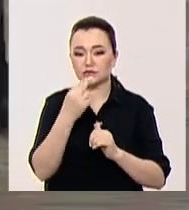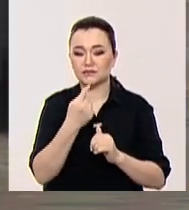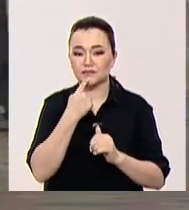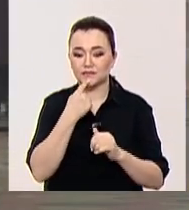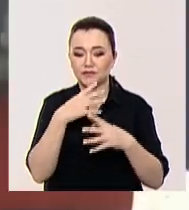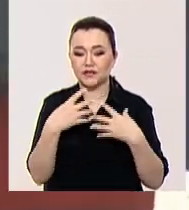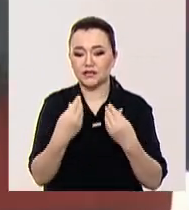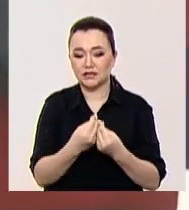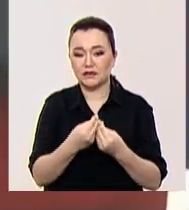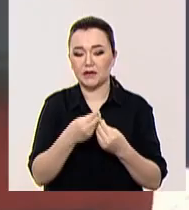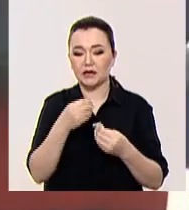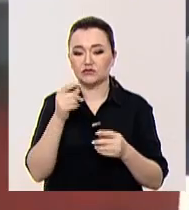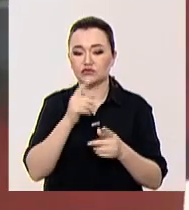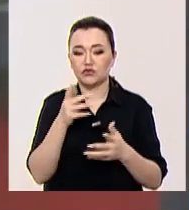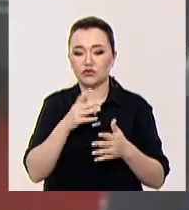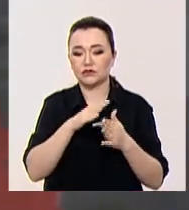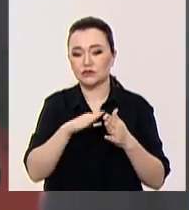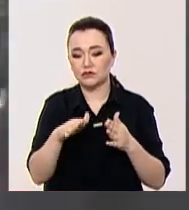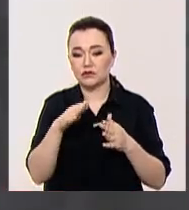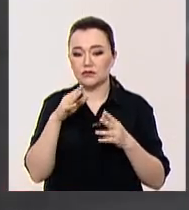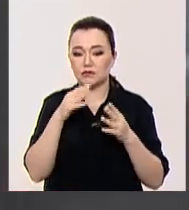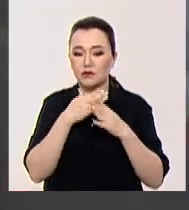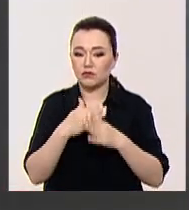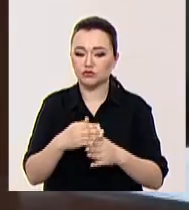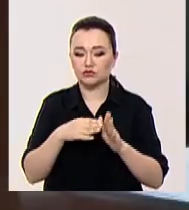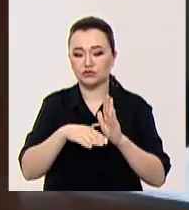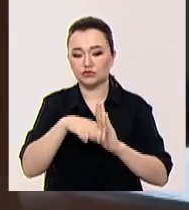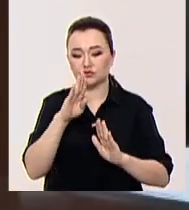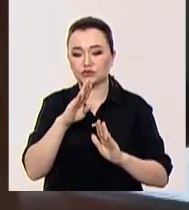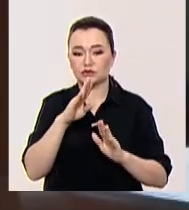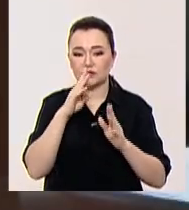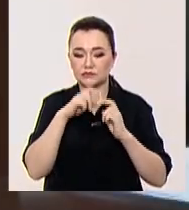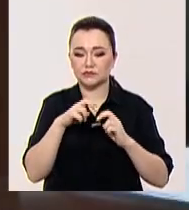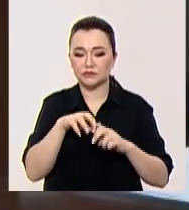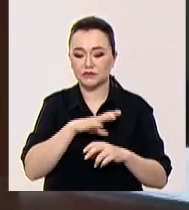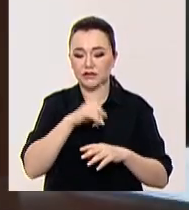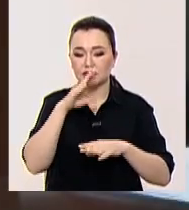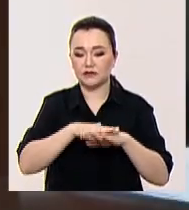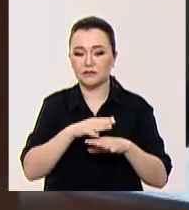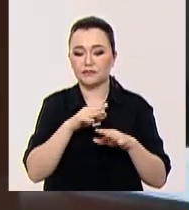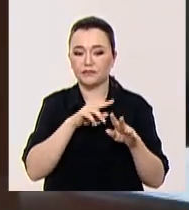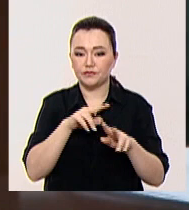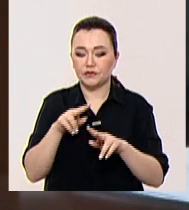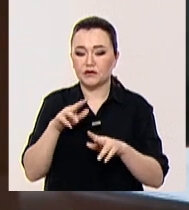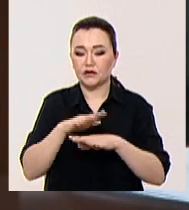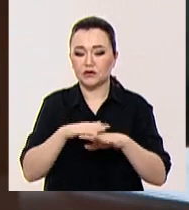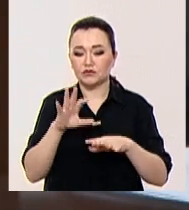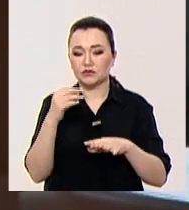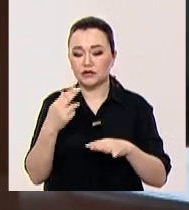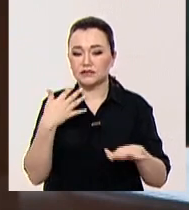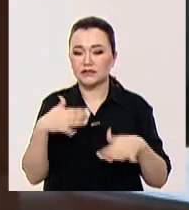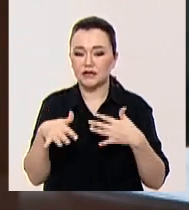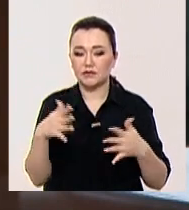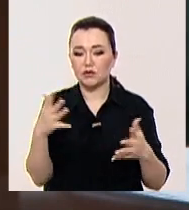төмен отбасыларға белгілі бір дәрежеде көмек қарастыруды тапсырды. Бағаларды әкімшілік реттеуден халықтың әлеуметтік осал